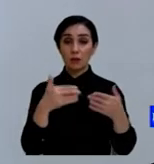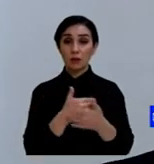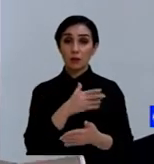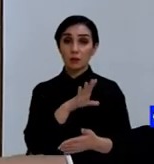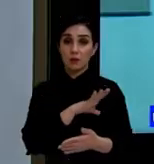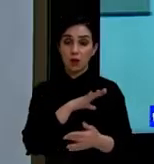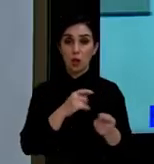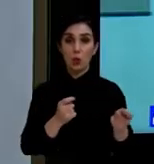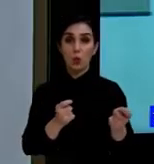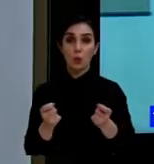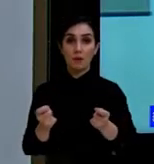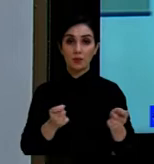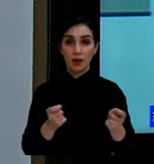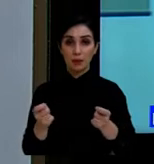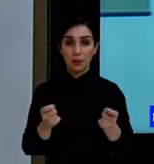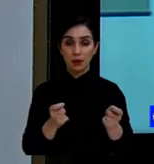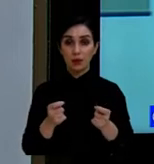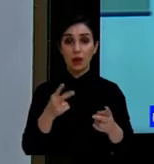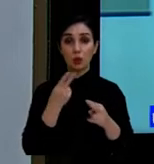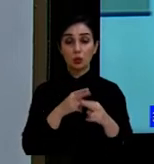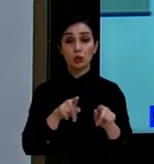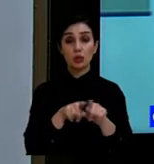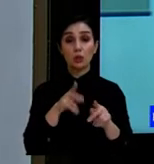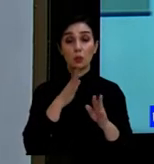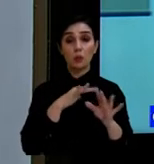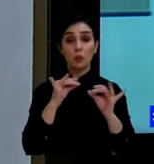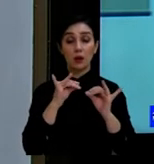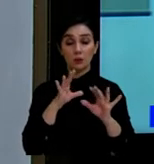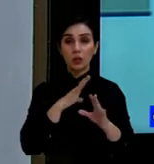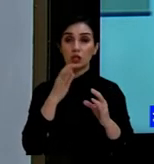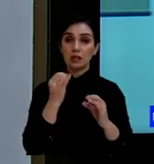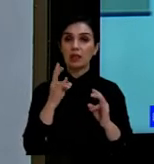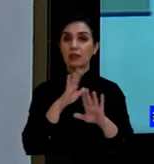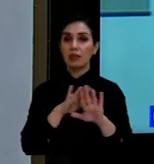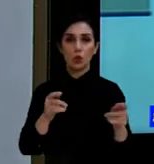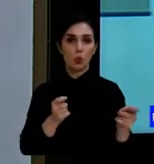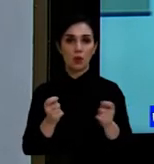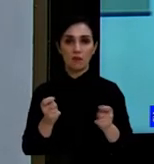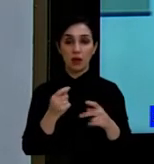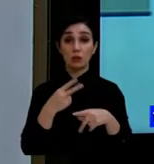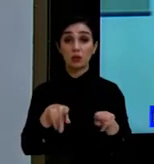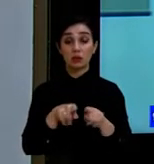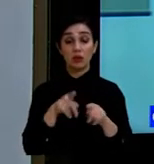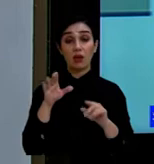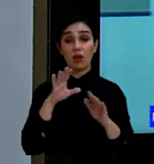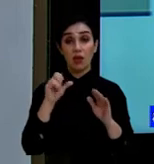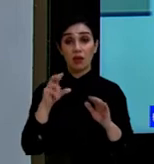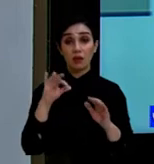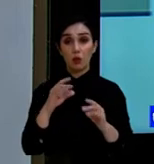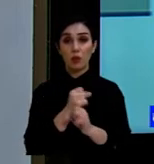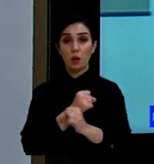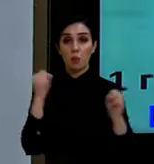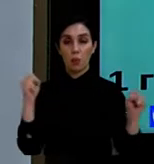бывает управляемая ядерный реактор, мы сегодня об этом поговорим, и неуправляемая. Это атомная